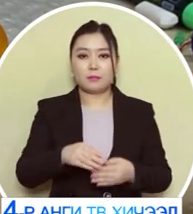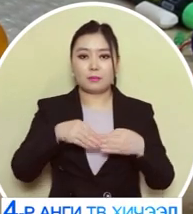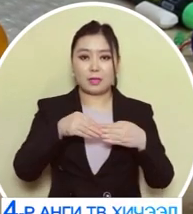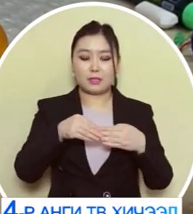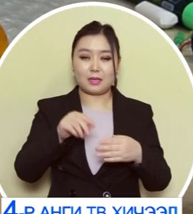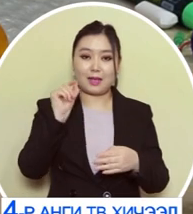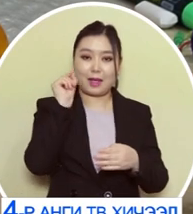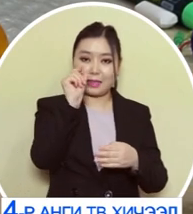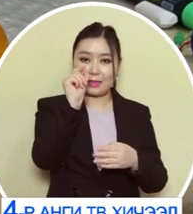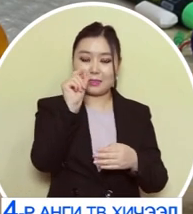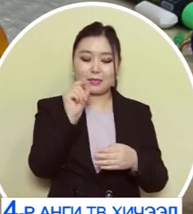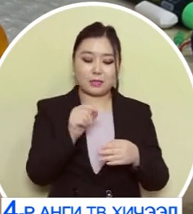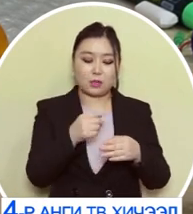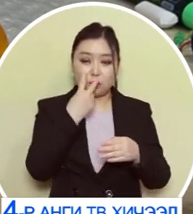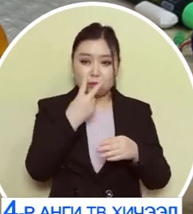Қағаз қапчары.